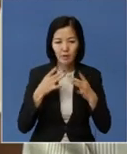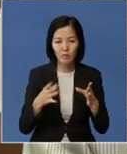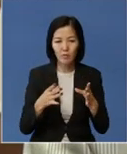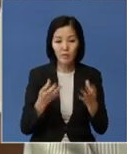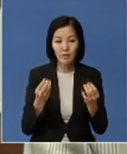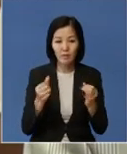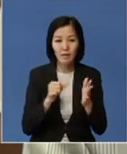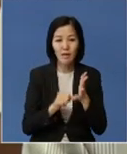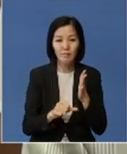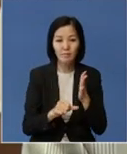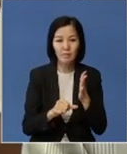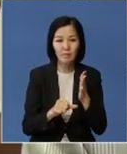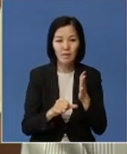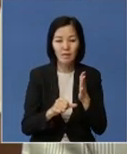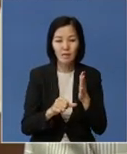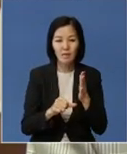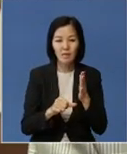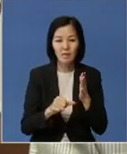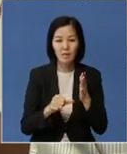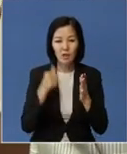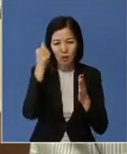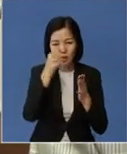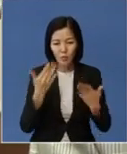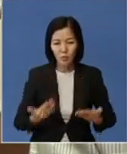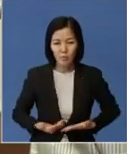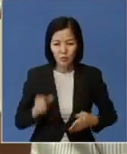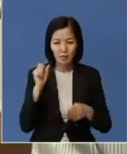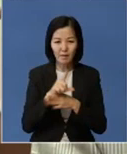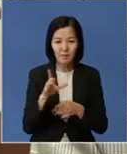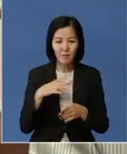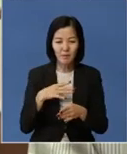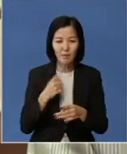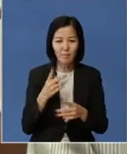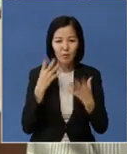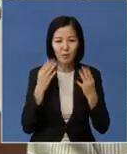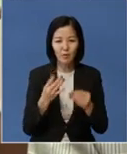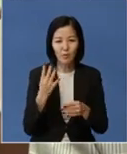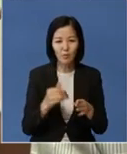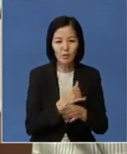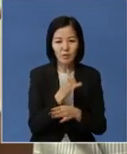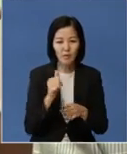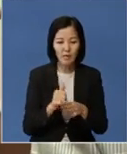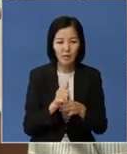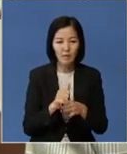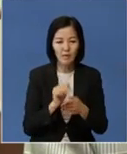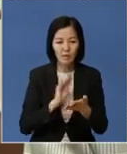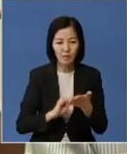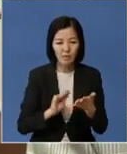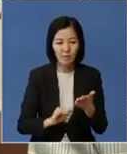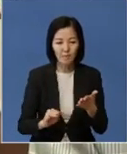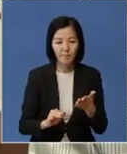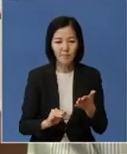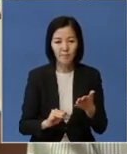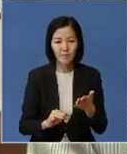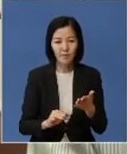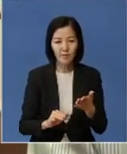жасауға үлкен тапсырма берді. Бұрын мен күнде бір 4 сағат отырып еңбектенетін болсам, қазір енді